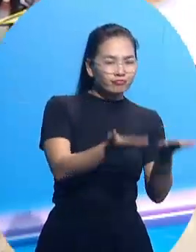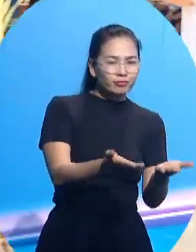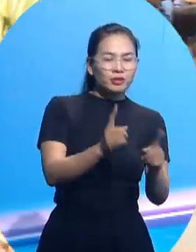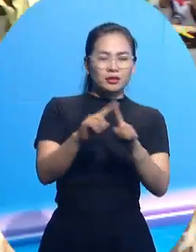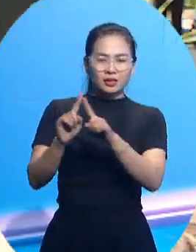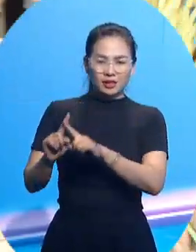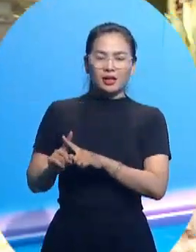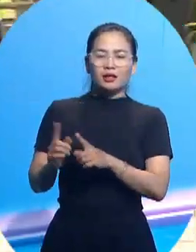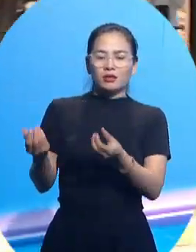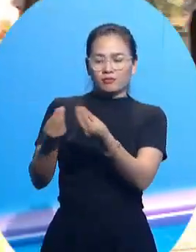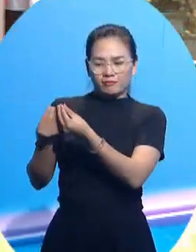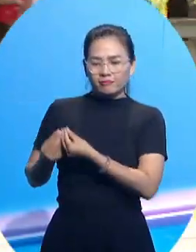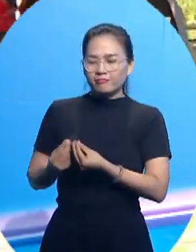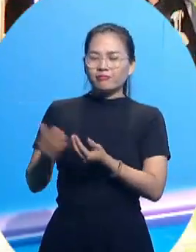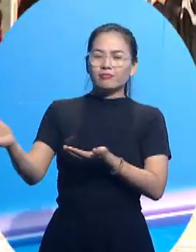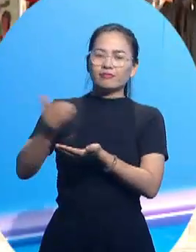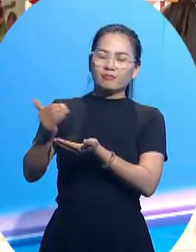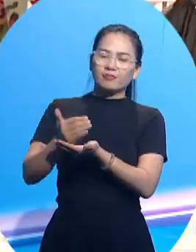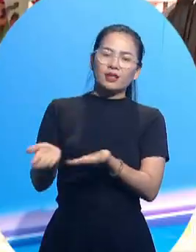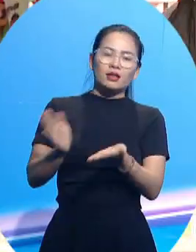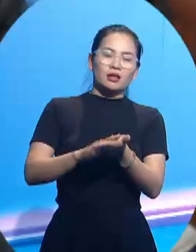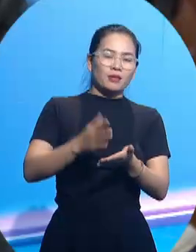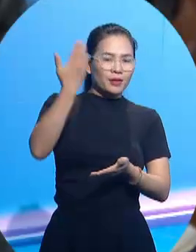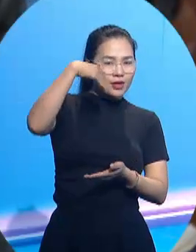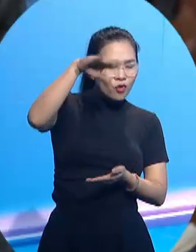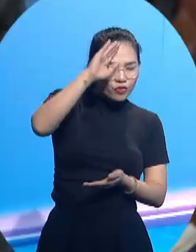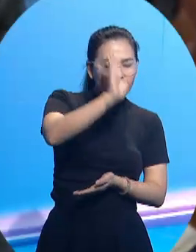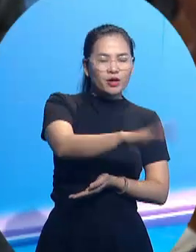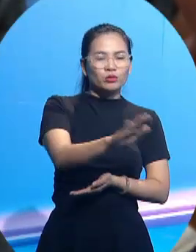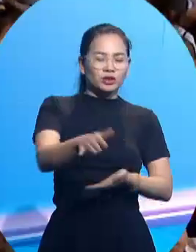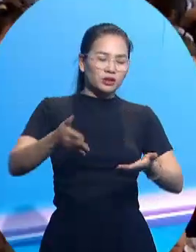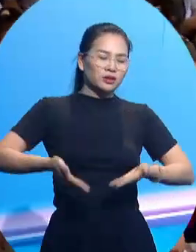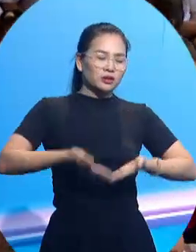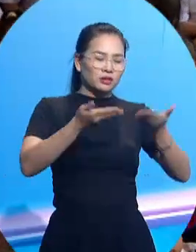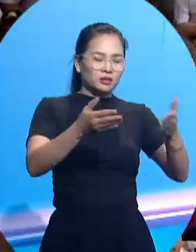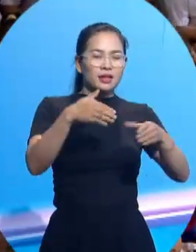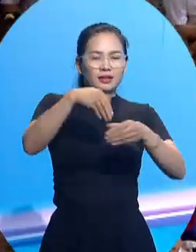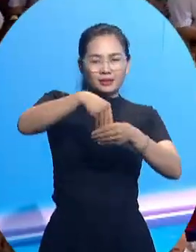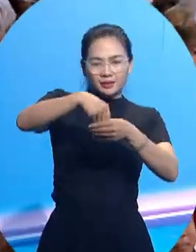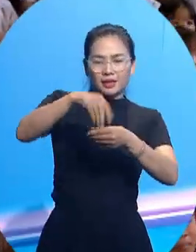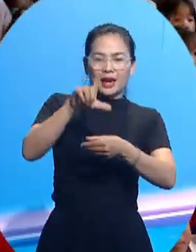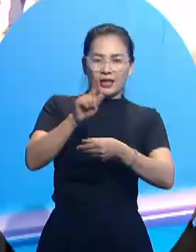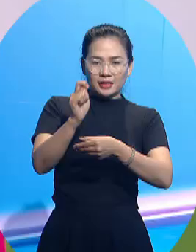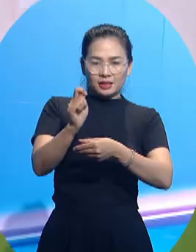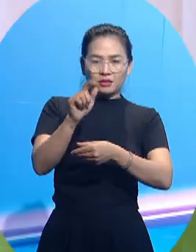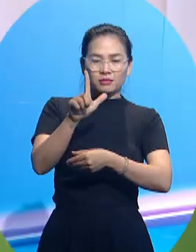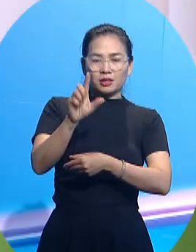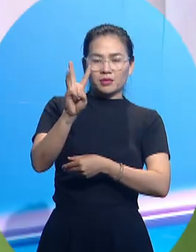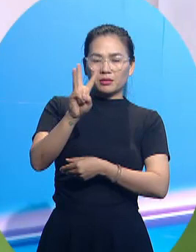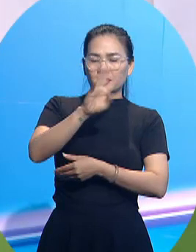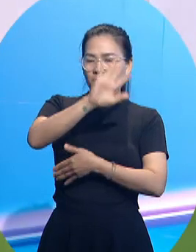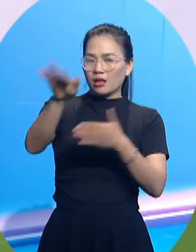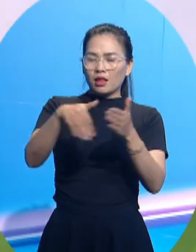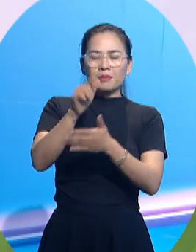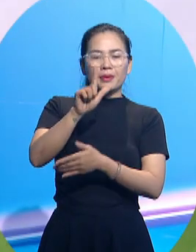học Phổ thông Nguyễn Hữu Cầu, huyện Hóc Môn còn trao tặng cho giáo viên và học sinh của trường phong bao lì xì với tổng trị giá hơn 73 triệu đồng